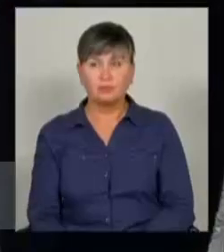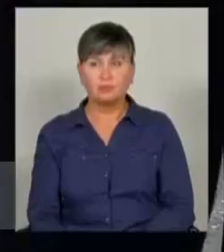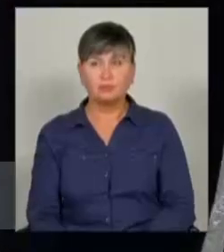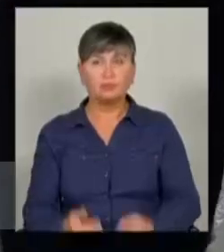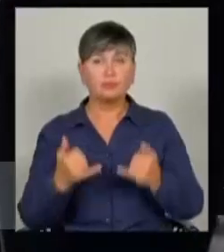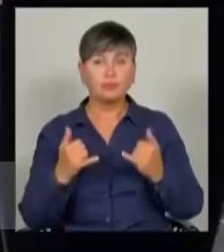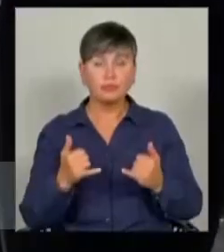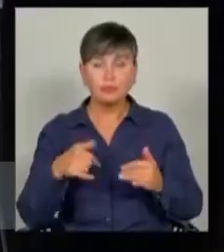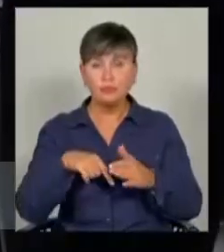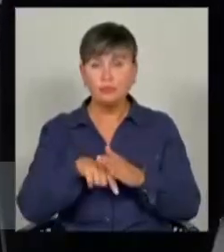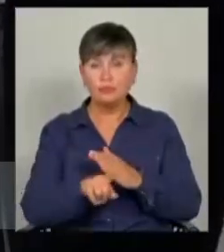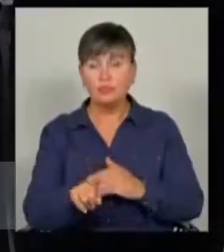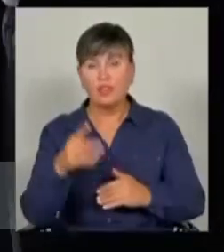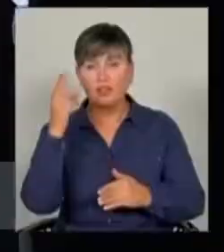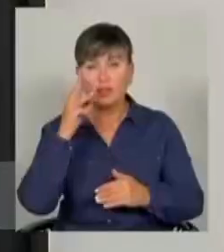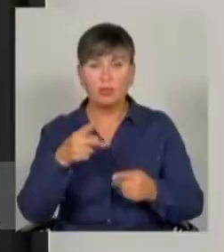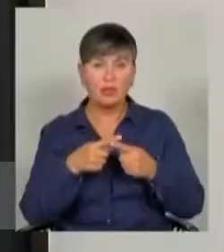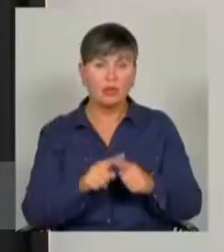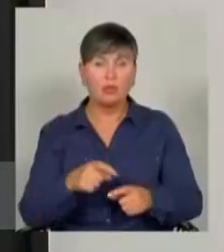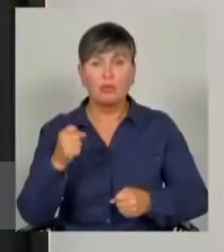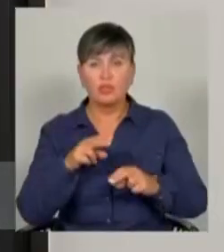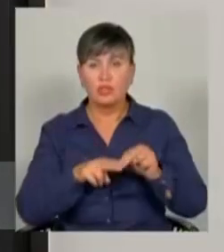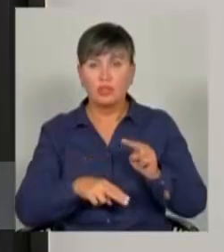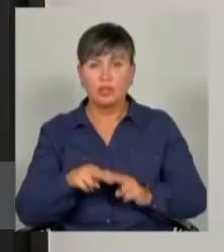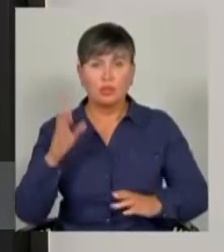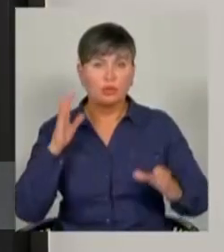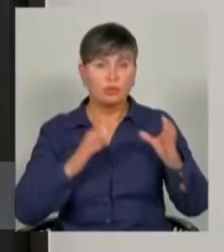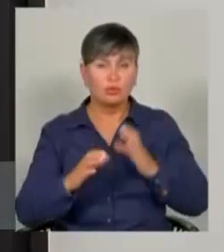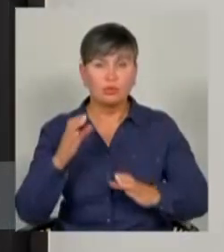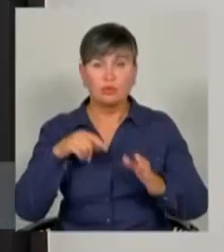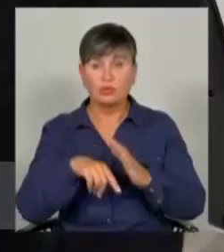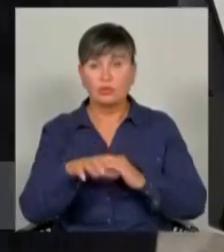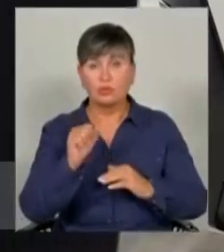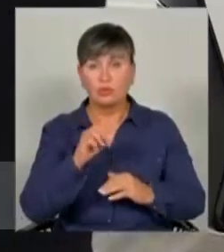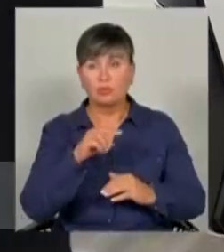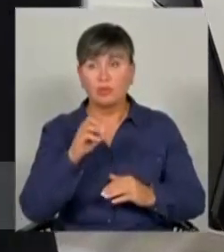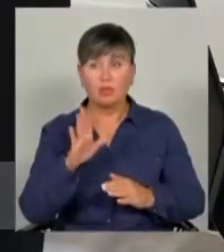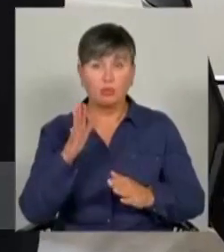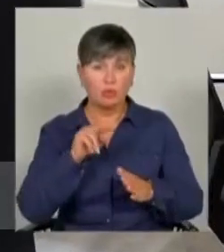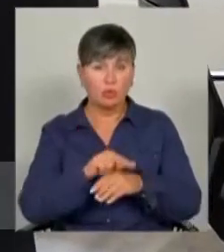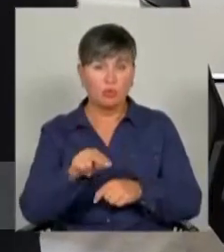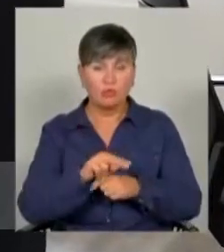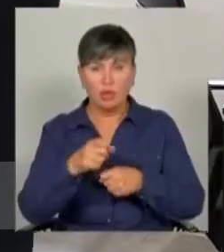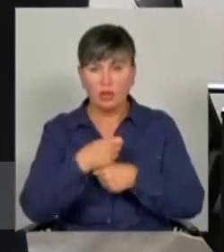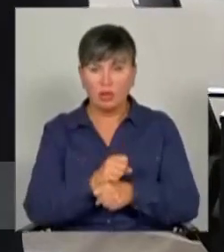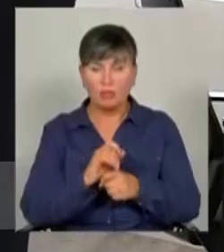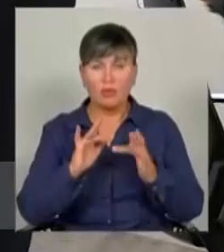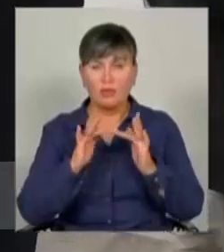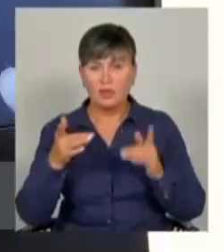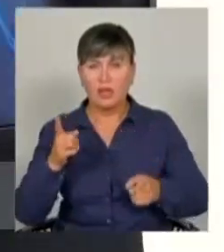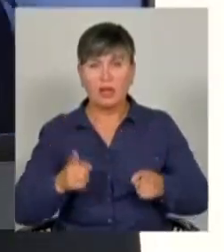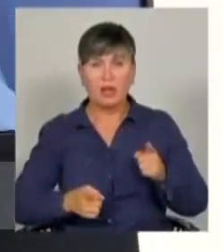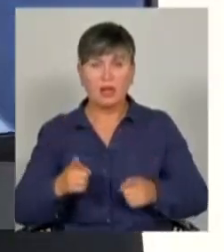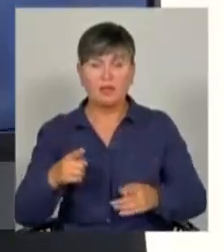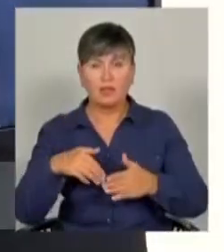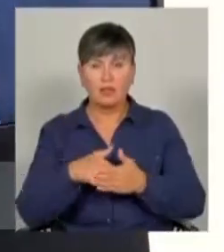Отныне практическим аспектом современных технологий машиностроения студенты Сатпаев Юниверсити будут обучаться в лаборатории виртуальной реальности.